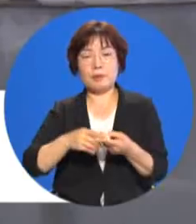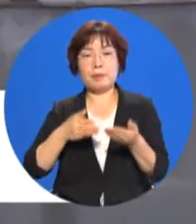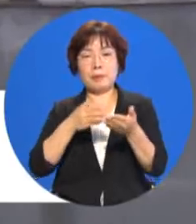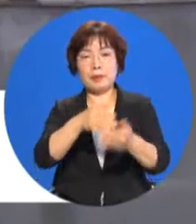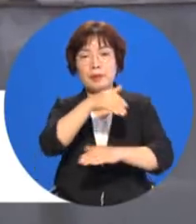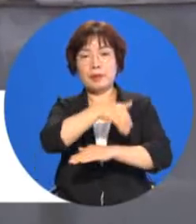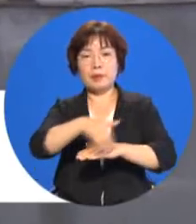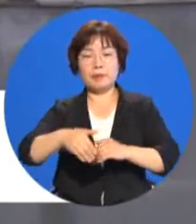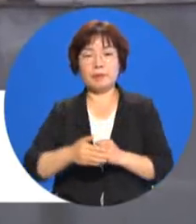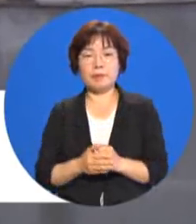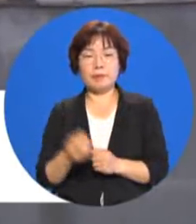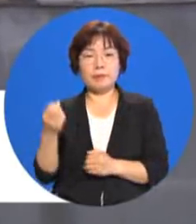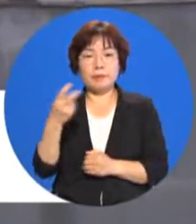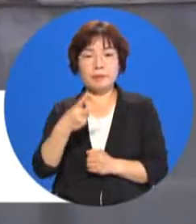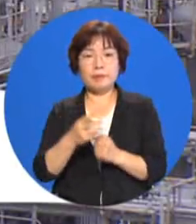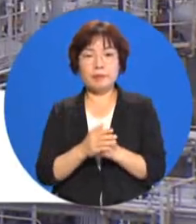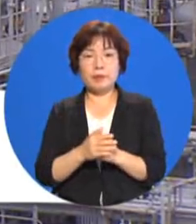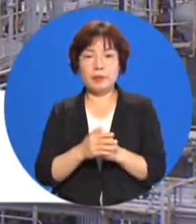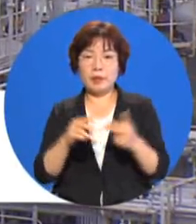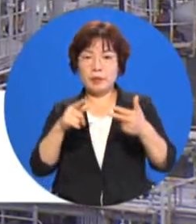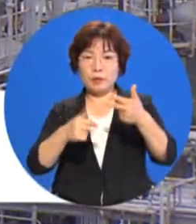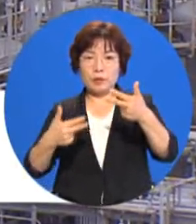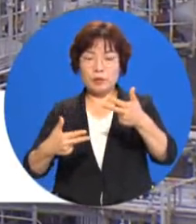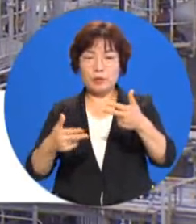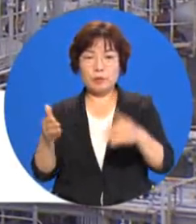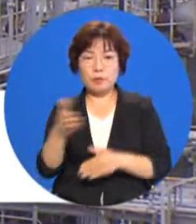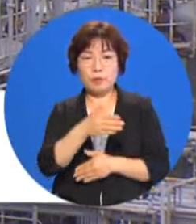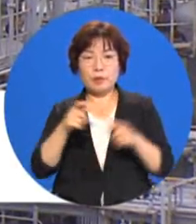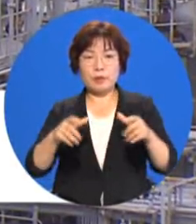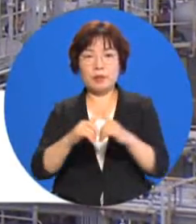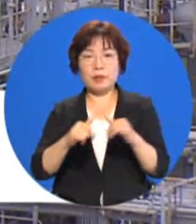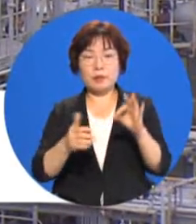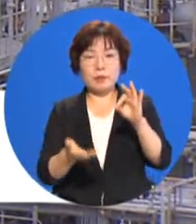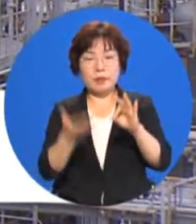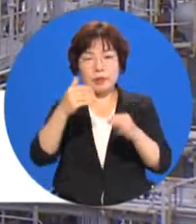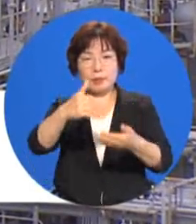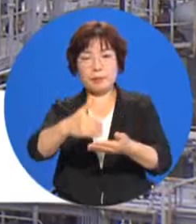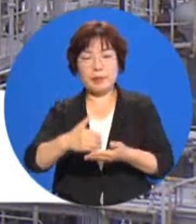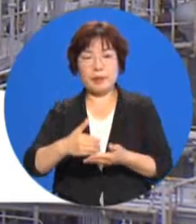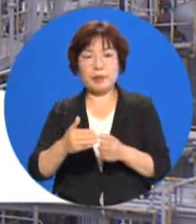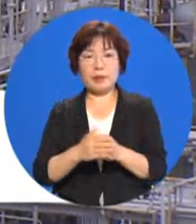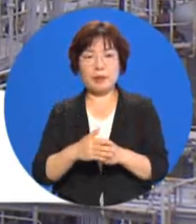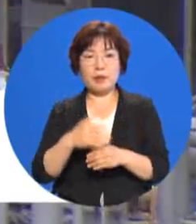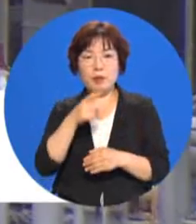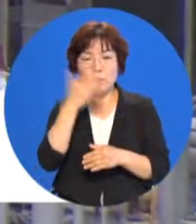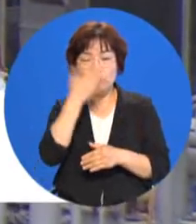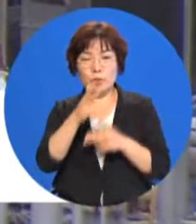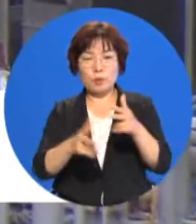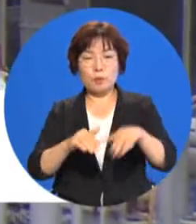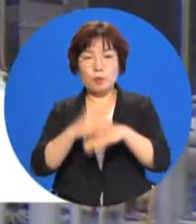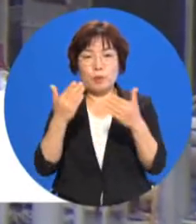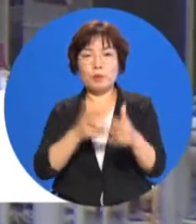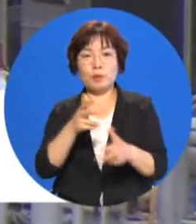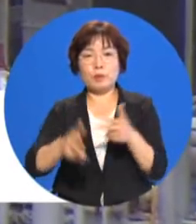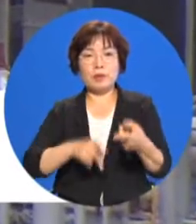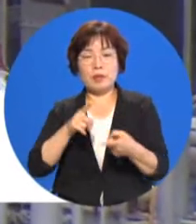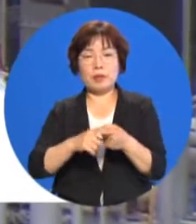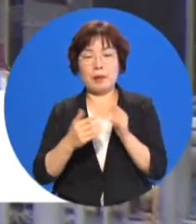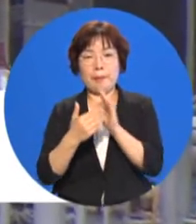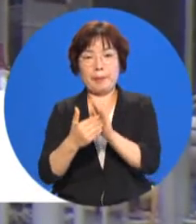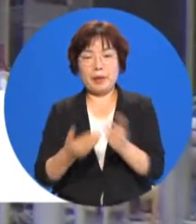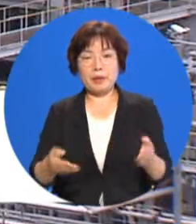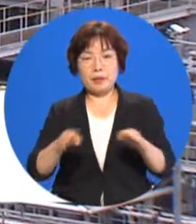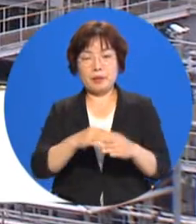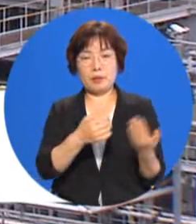했습니다. 협의체는 또 다음 달 7일부터 주민 10명 이상이 요청할 경우 여수산단 내 모든 사업장의 방지시설